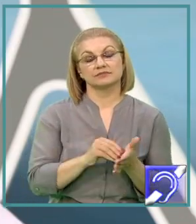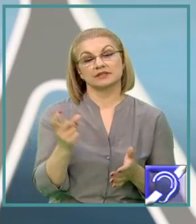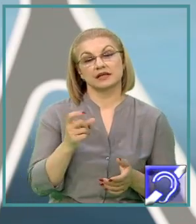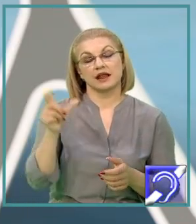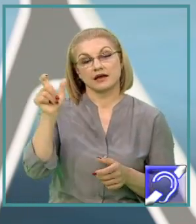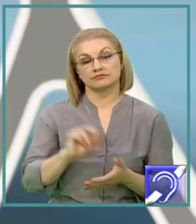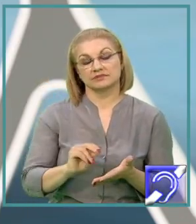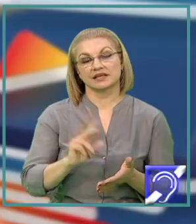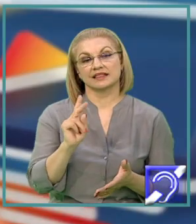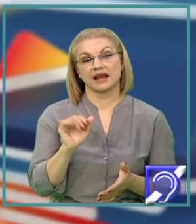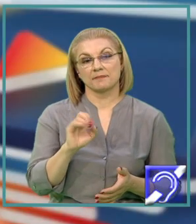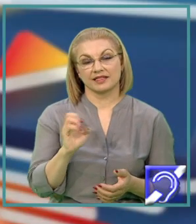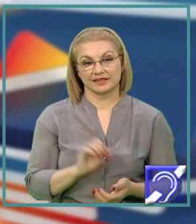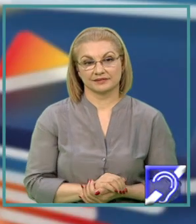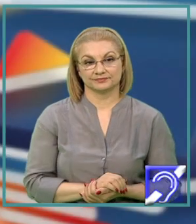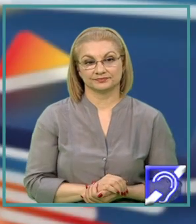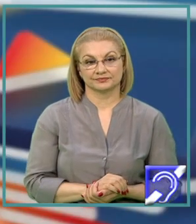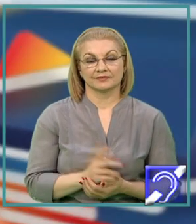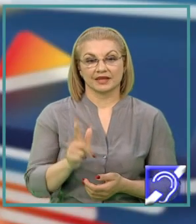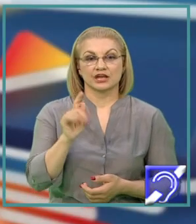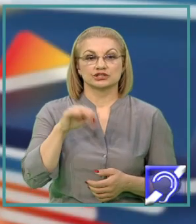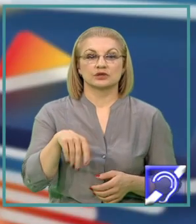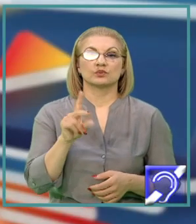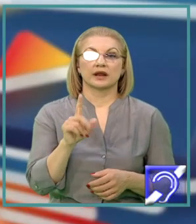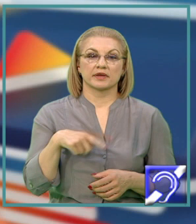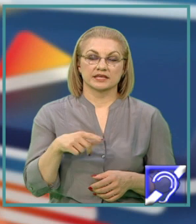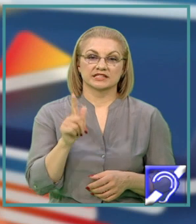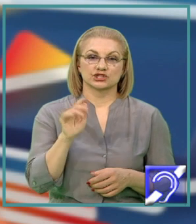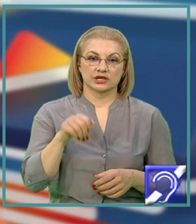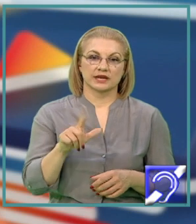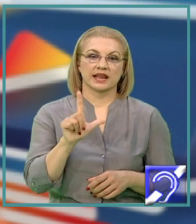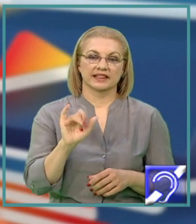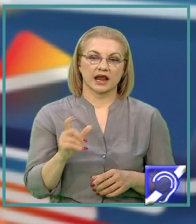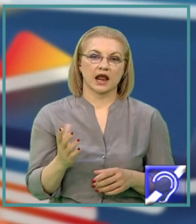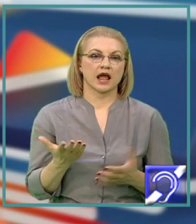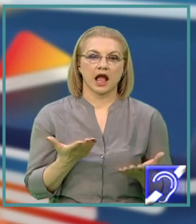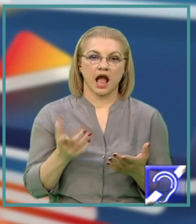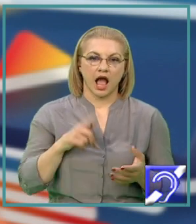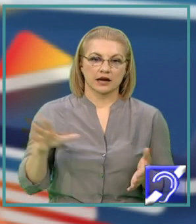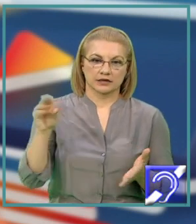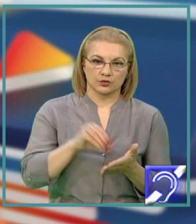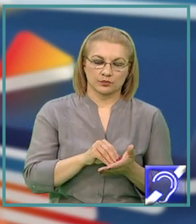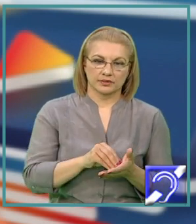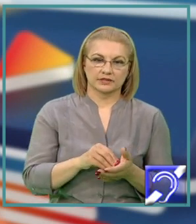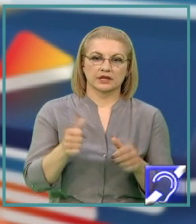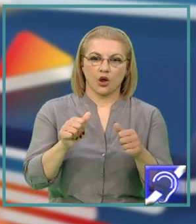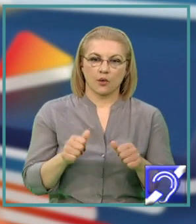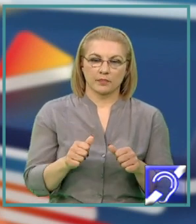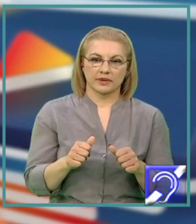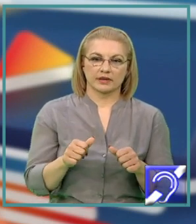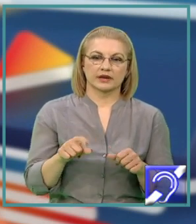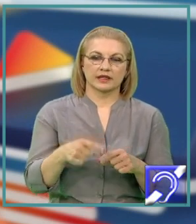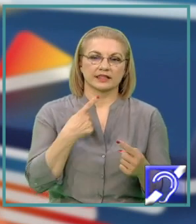o definiție, genul dramatic e genul literar care cuprinde opere scrise sub formă de dialog pentru a